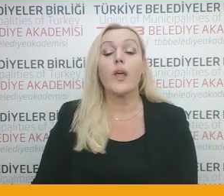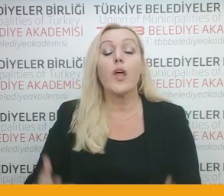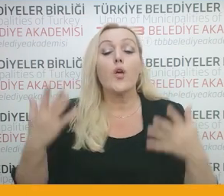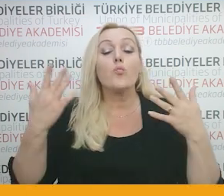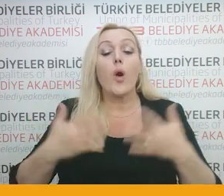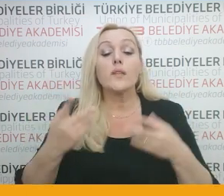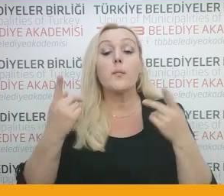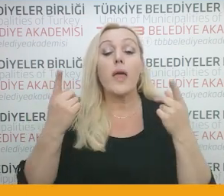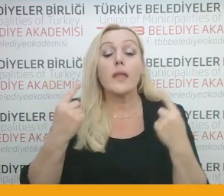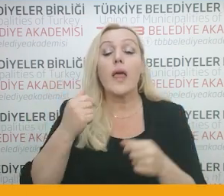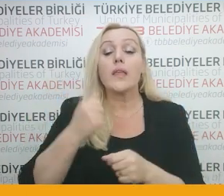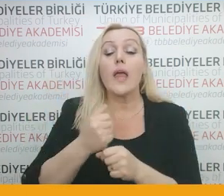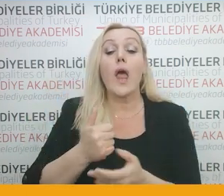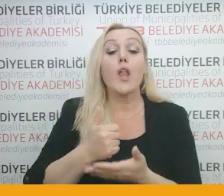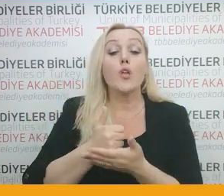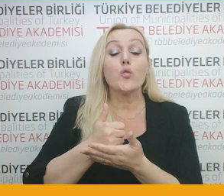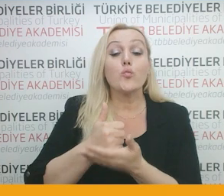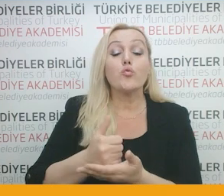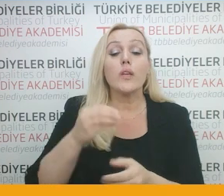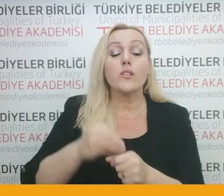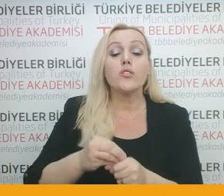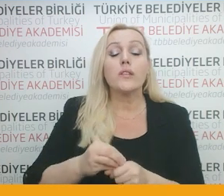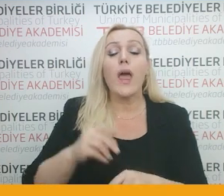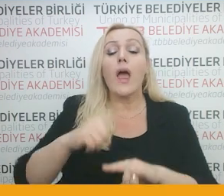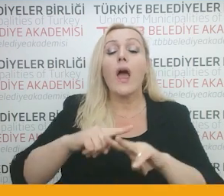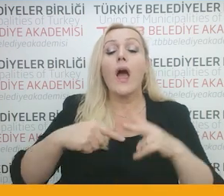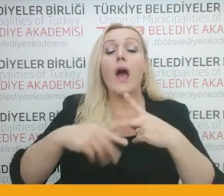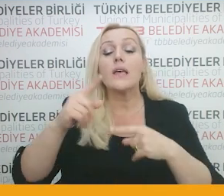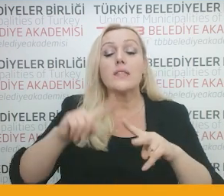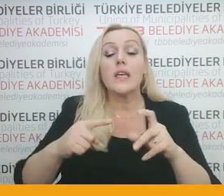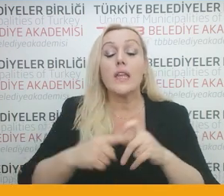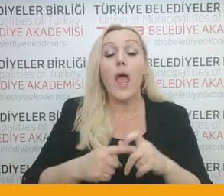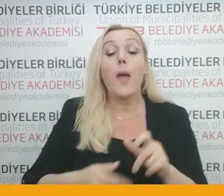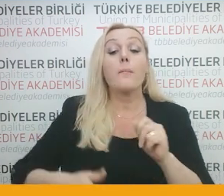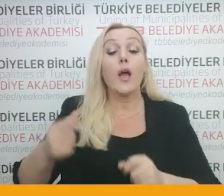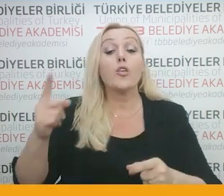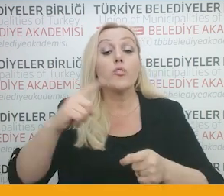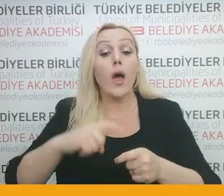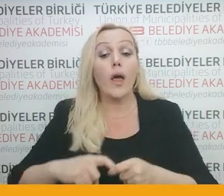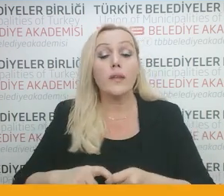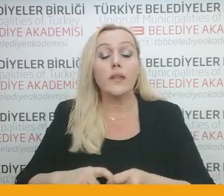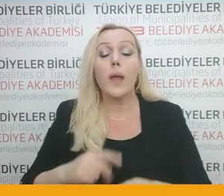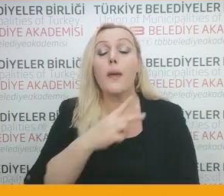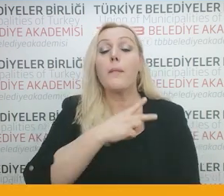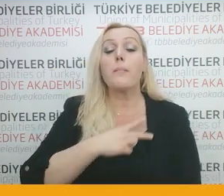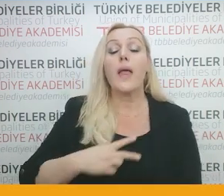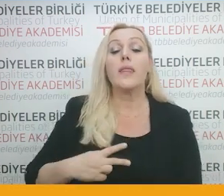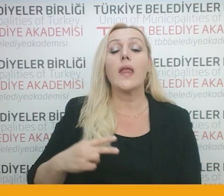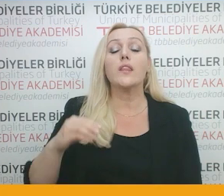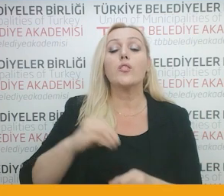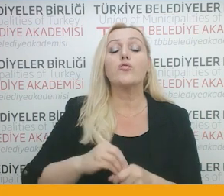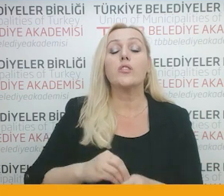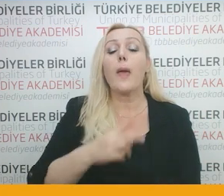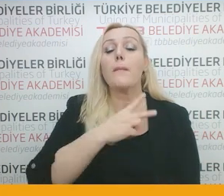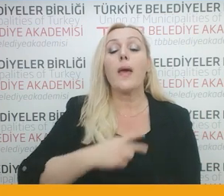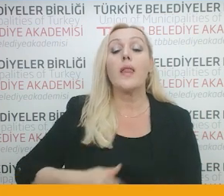Muhasebe yetkilisi genel bütçe kapsamında kamu idarelerinde Hazine ve Maliye Bakanlığı'nca atanıyor. Diğer kamu idarelerinde yani belediyede mesela üst yönetim tarafından